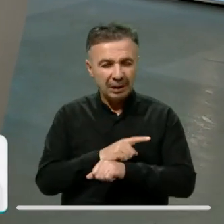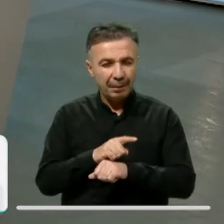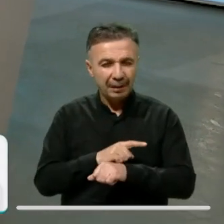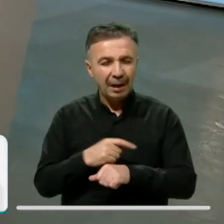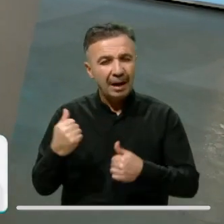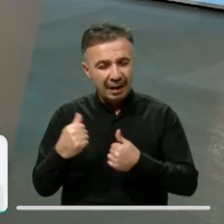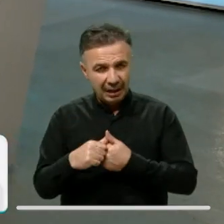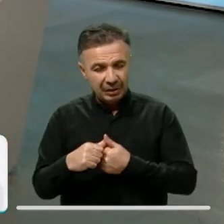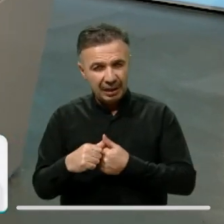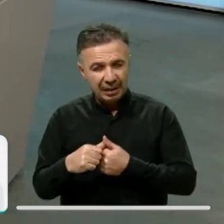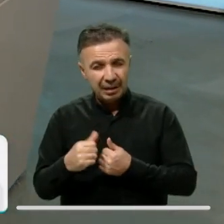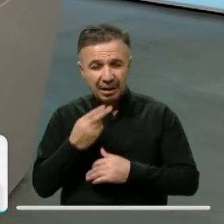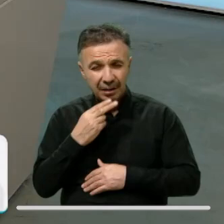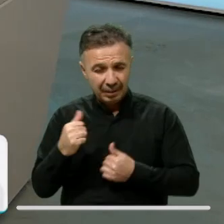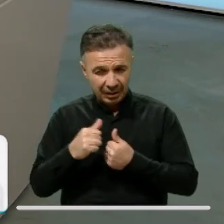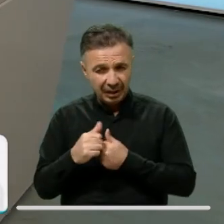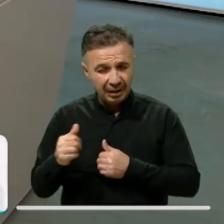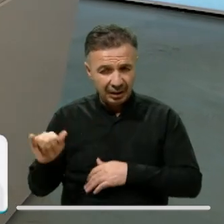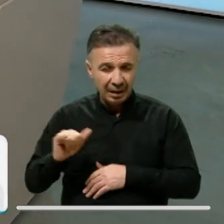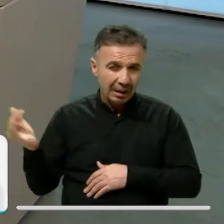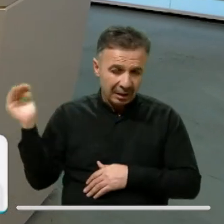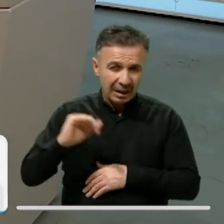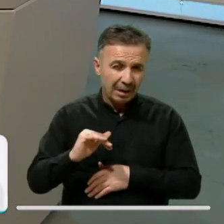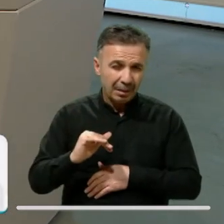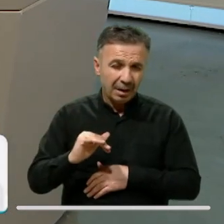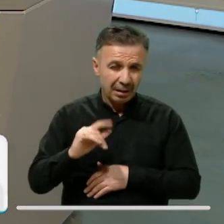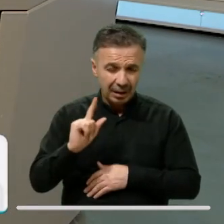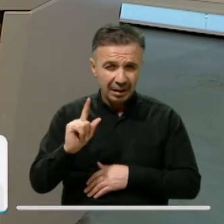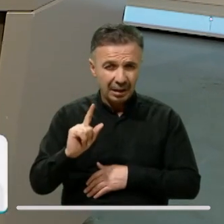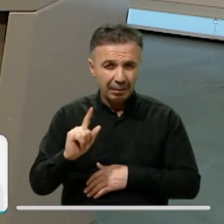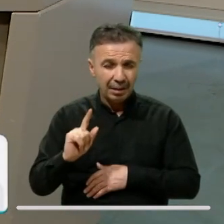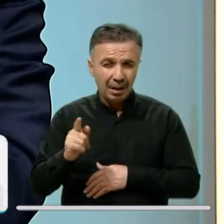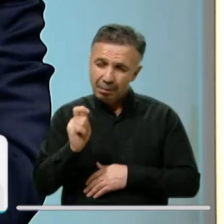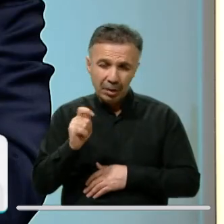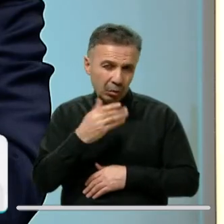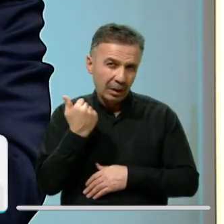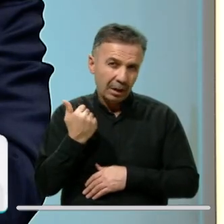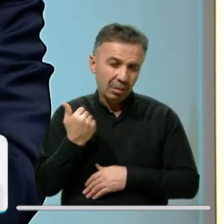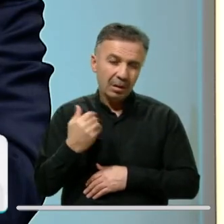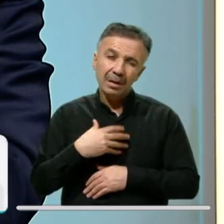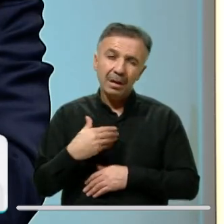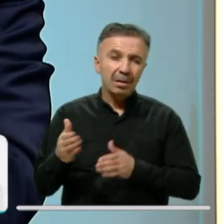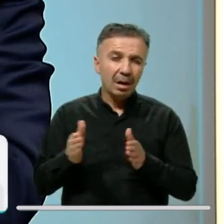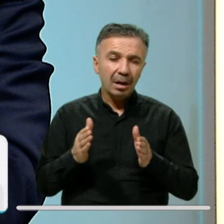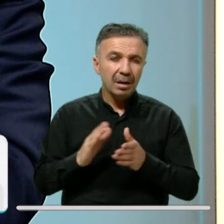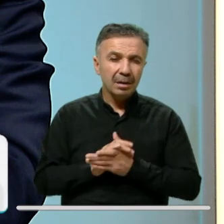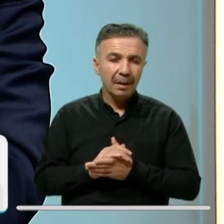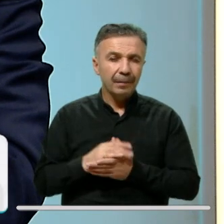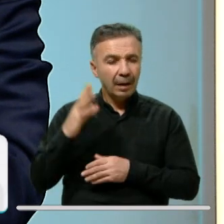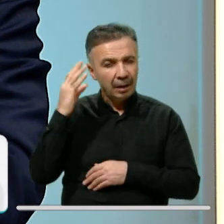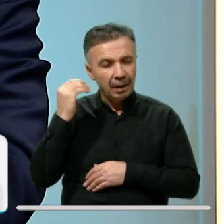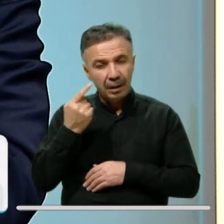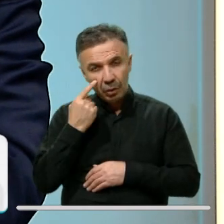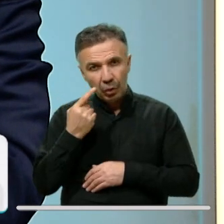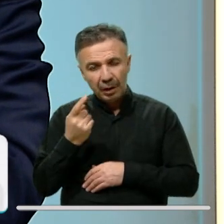görmeleri gerekir diye herhangi bir sınırlama söz konusu değil. Eyvallah. Onlar kendi aralarındaki anlayışa göre ve